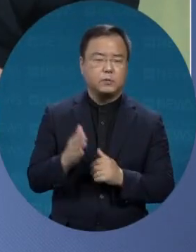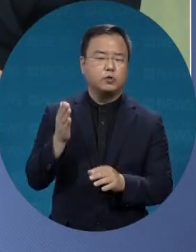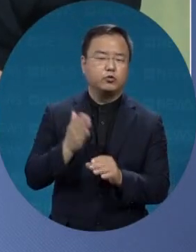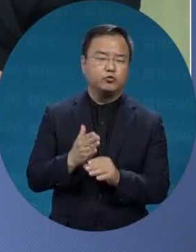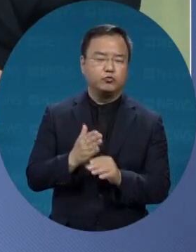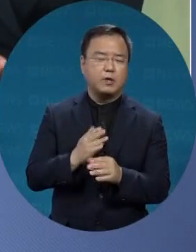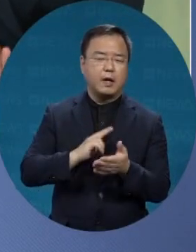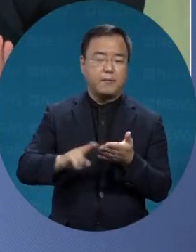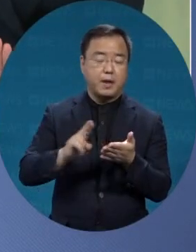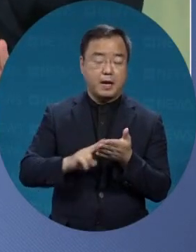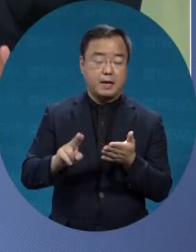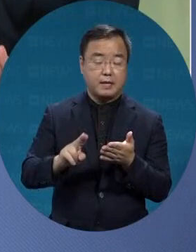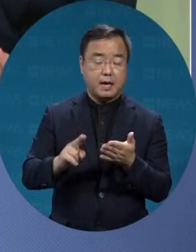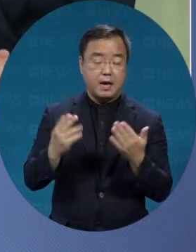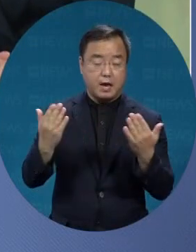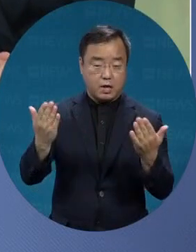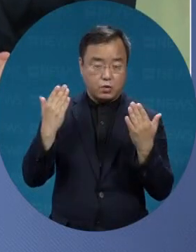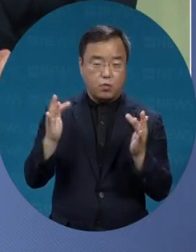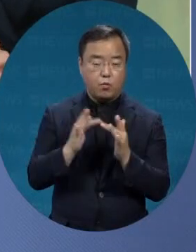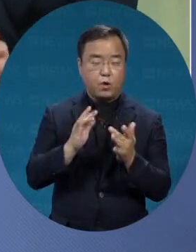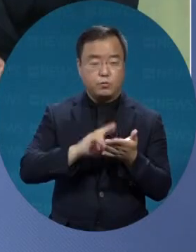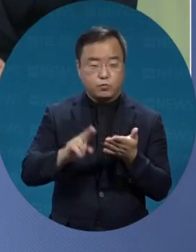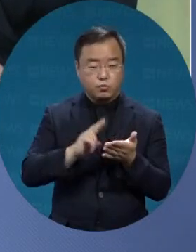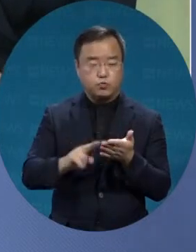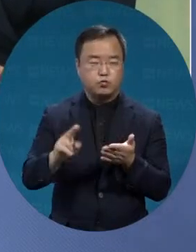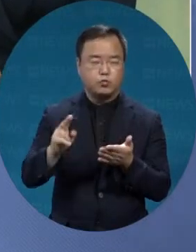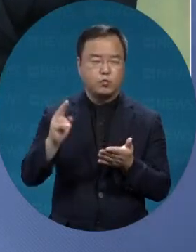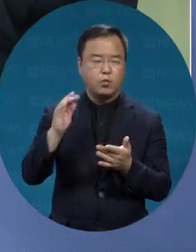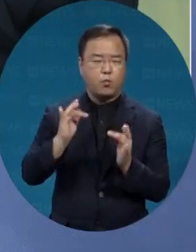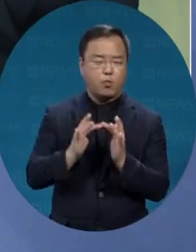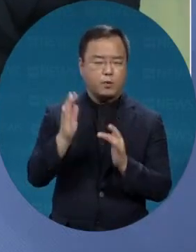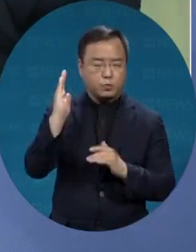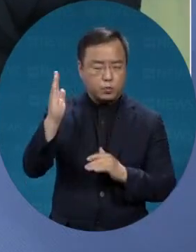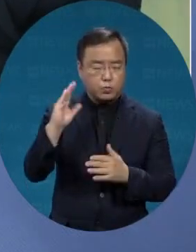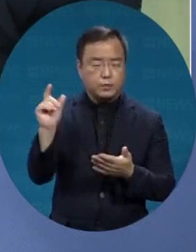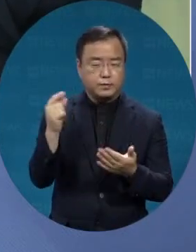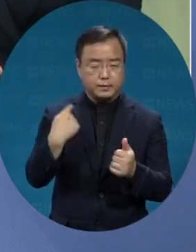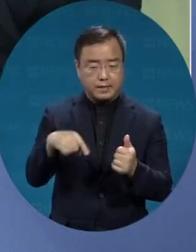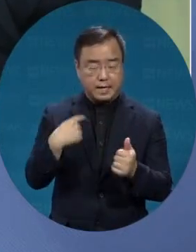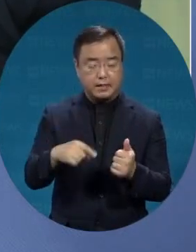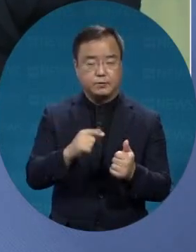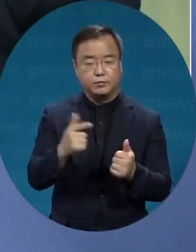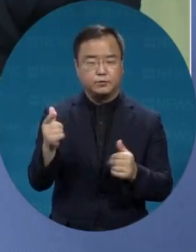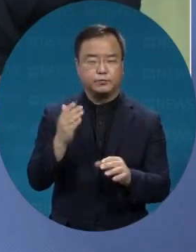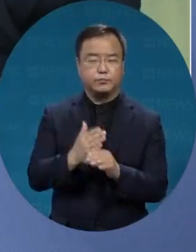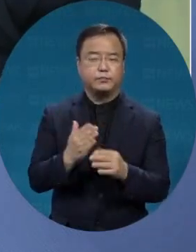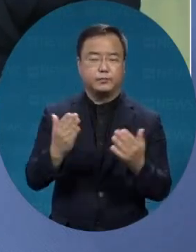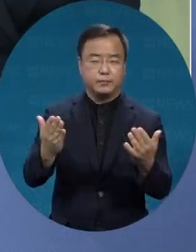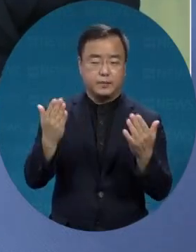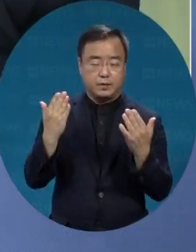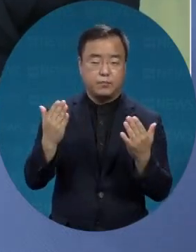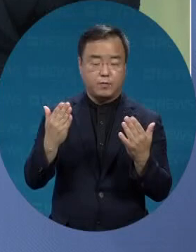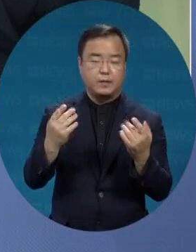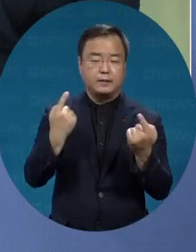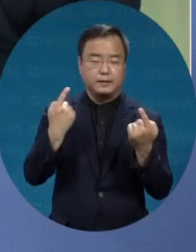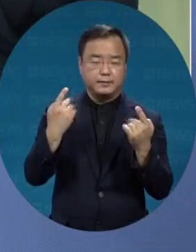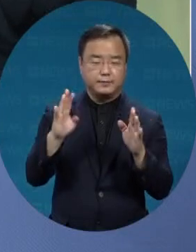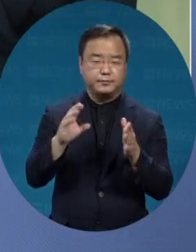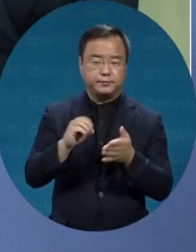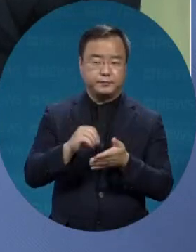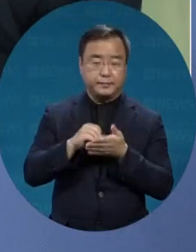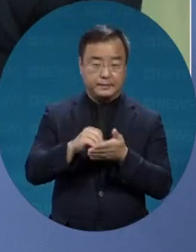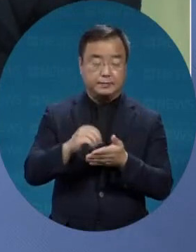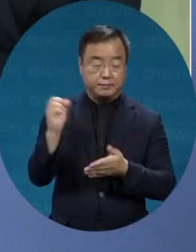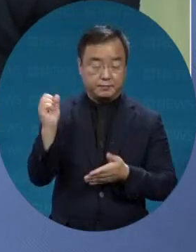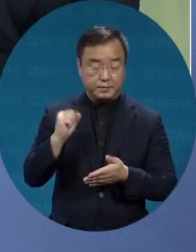말씀드린 마나스쿨 만화 웹툰 웹소설 이쪽 단위를 가르치는 그 스쿨이 대학 입시u를 견인하고 있다